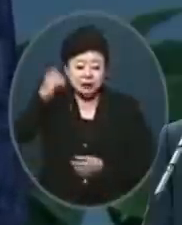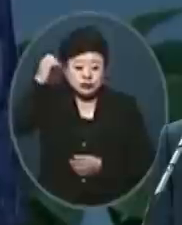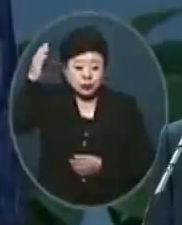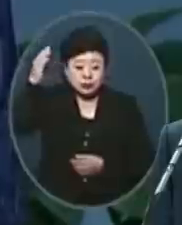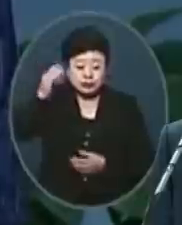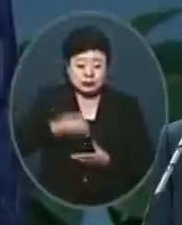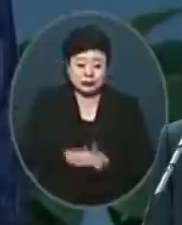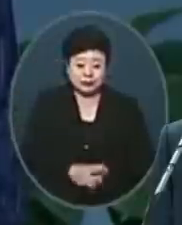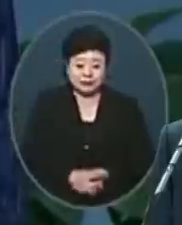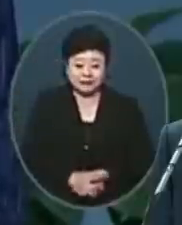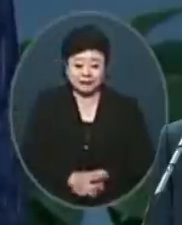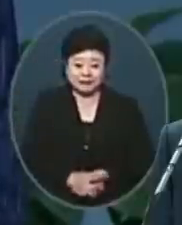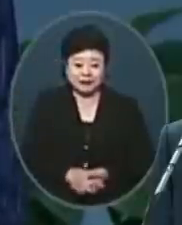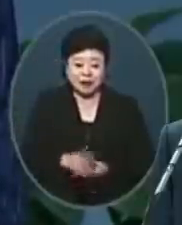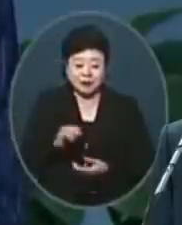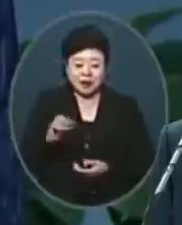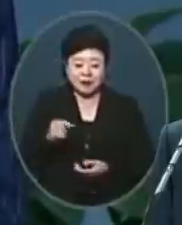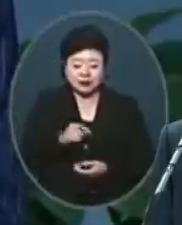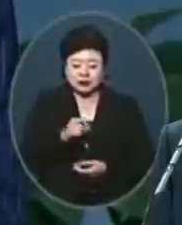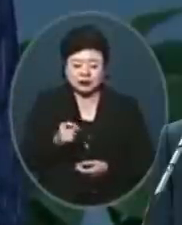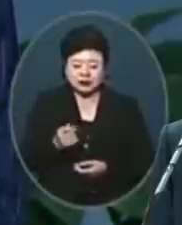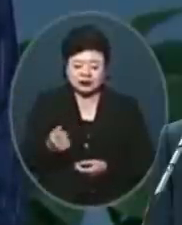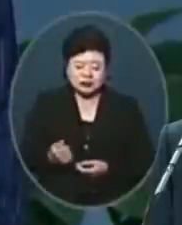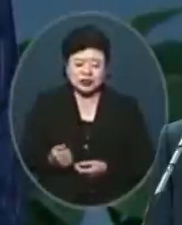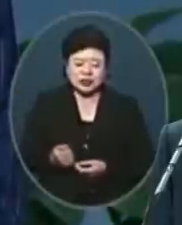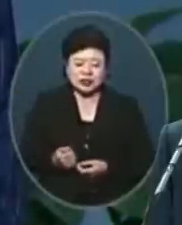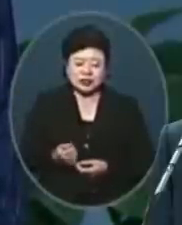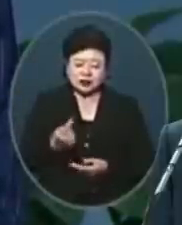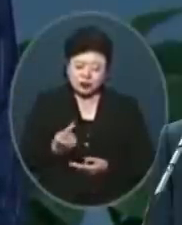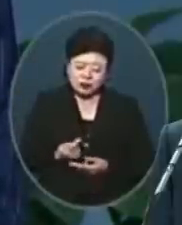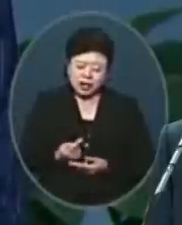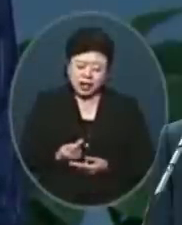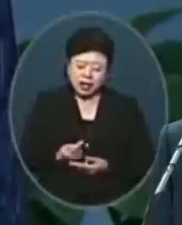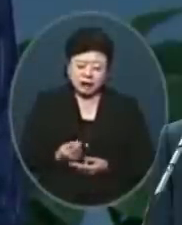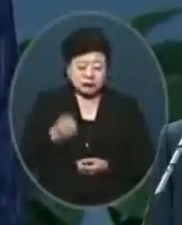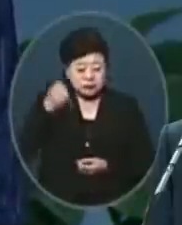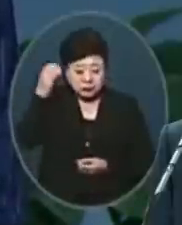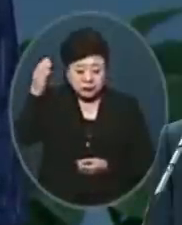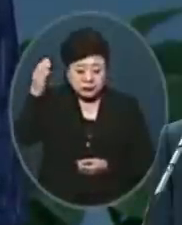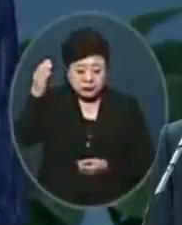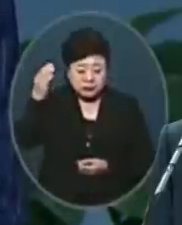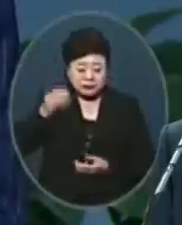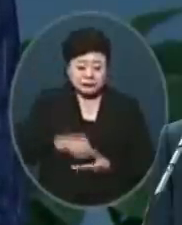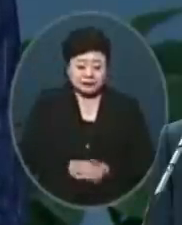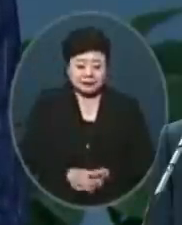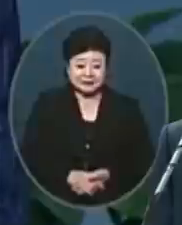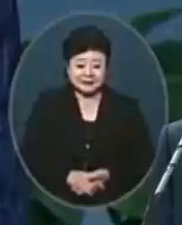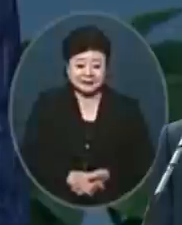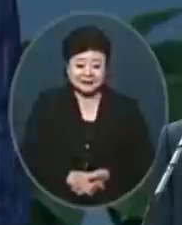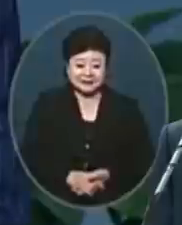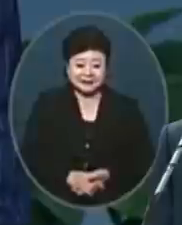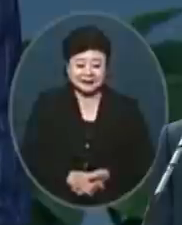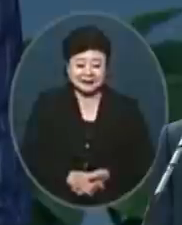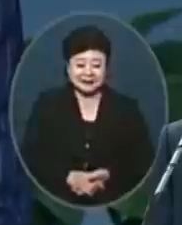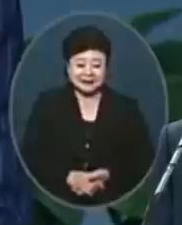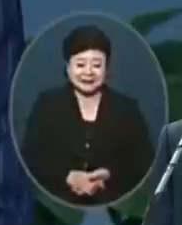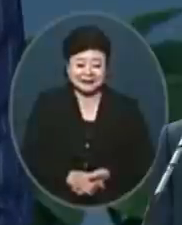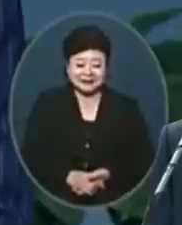잊어버렸었습니다. 만불 적기 전에 천당 가버린 것이니까 기억할 필요도 없다고 생각했는데